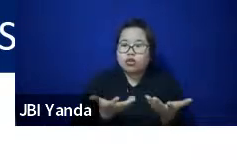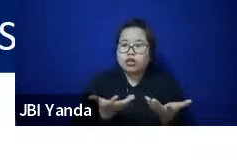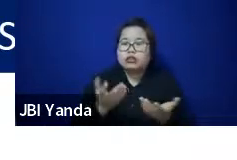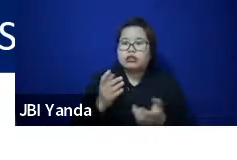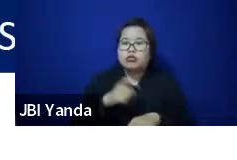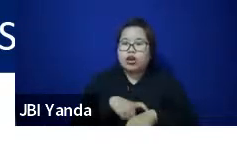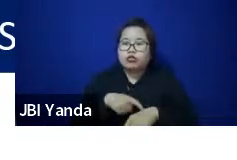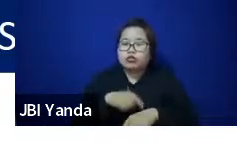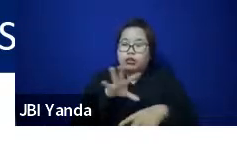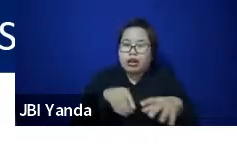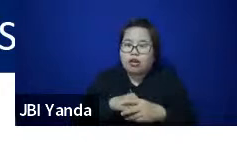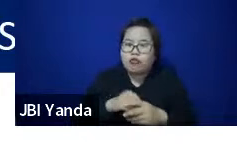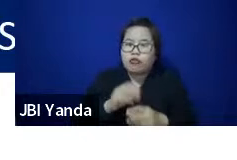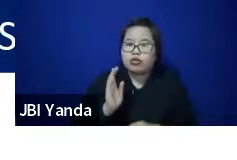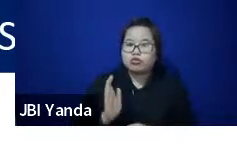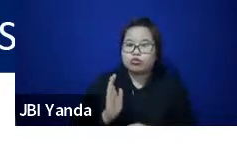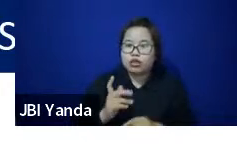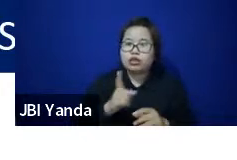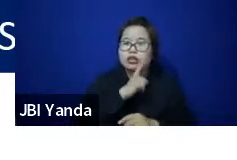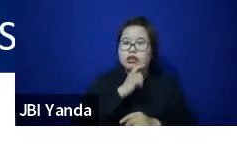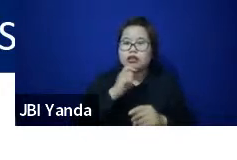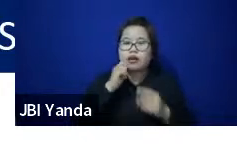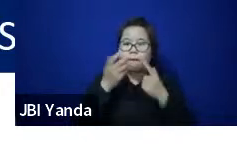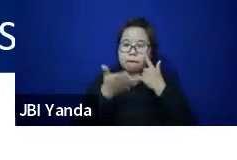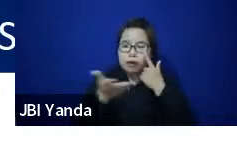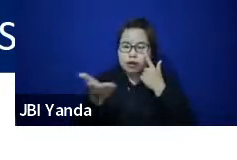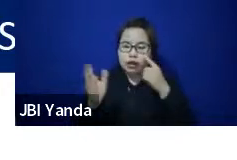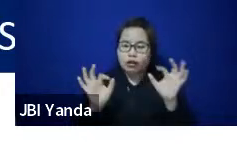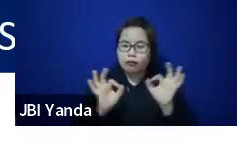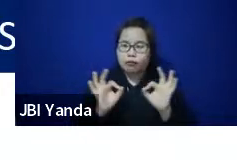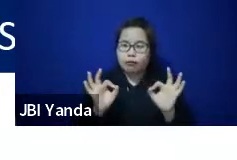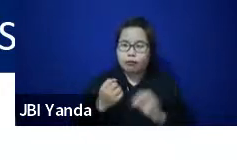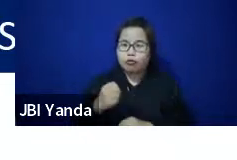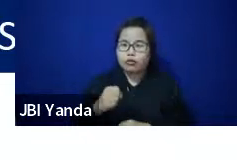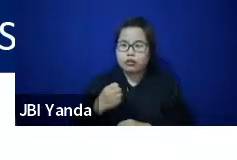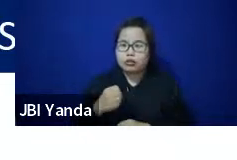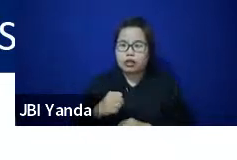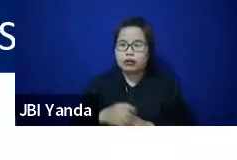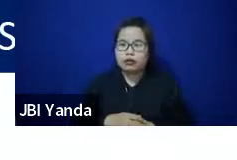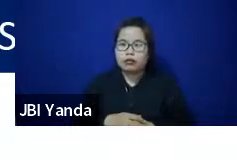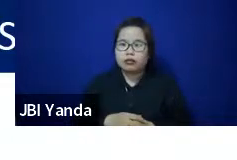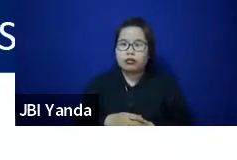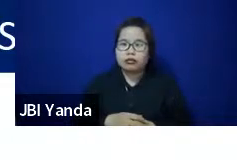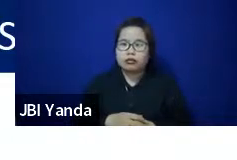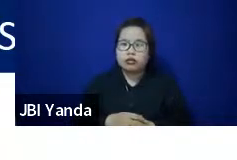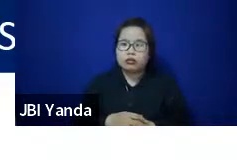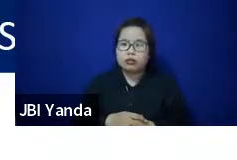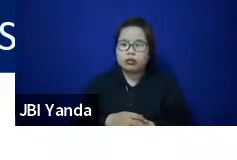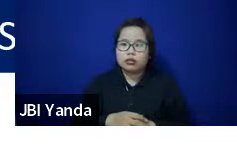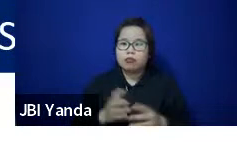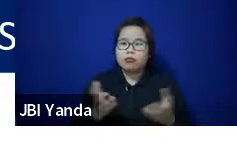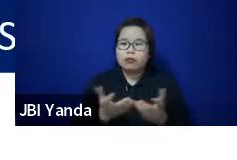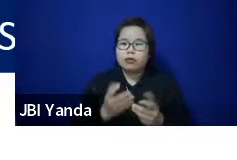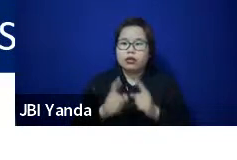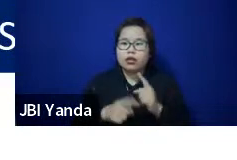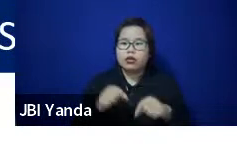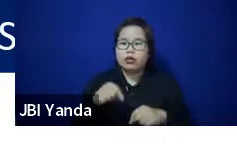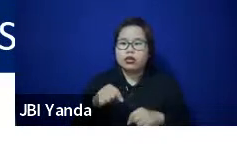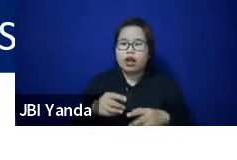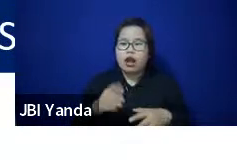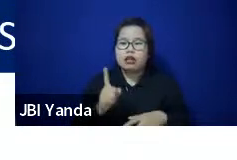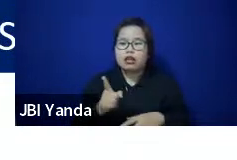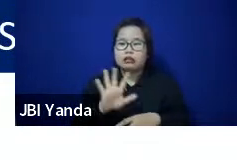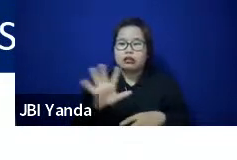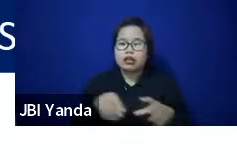tercover mereka belum bisa menggunakan coverage itu dengan maksimal, dan bahkan mungkin juga ada yang tidak